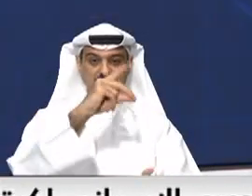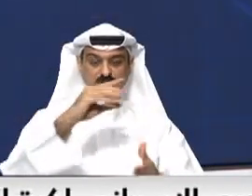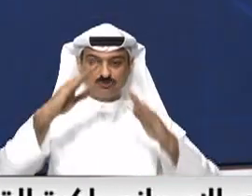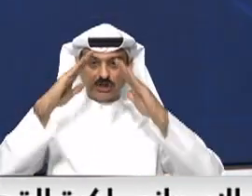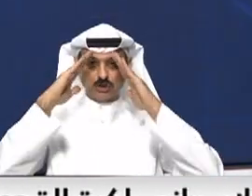شكرا على المت